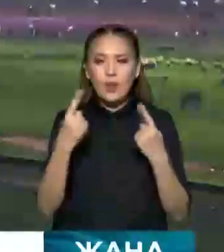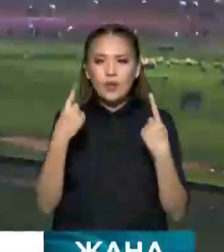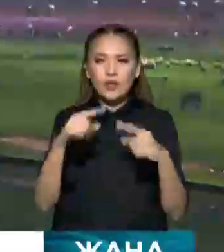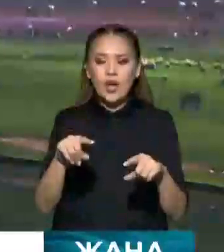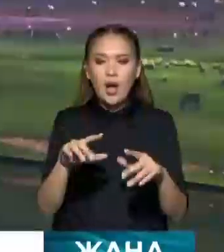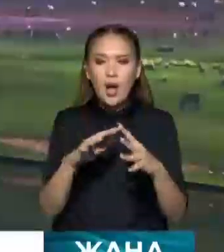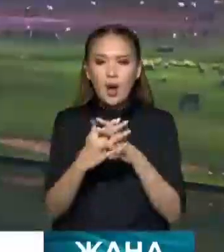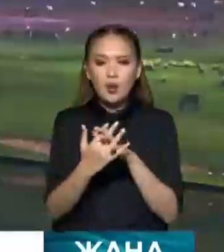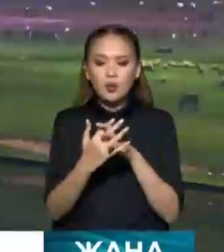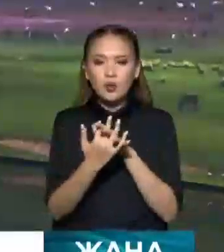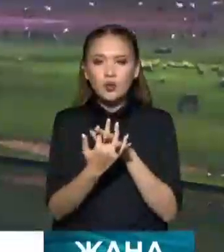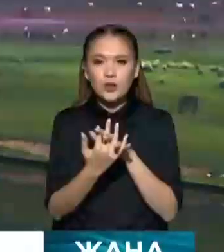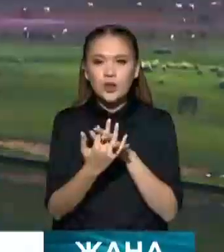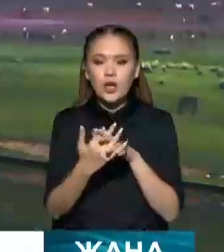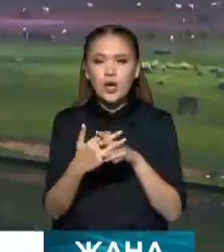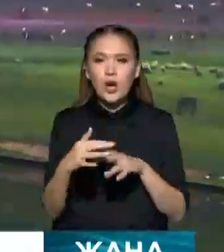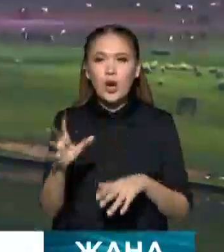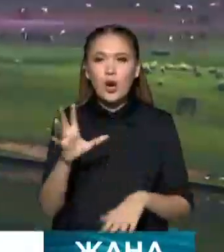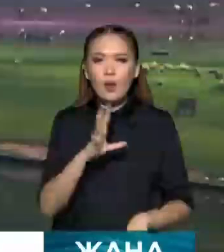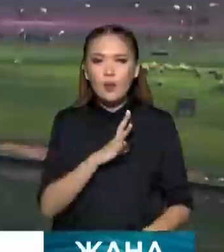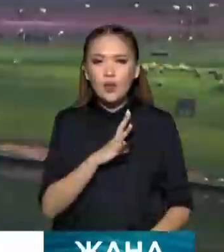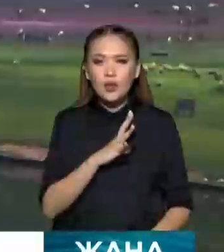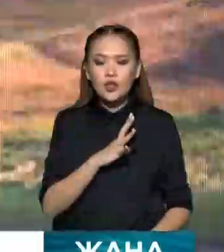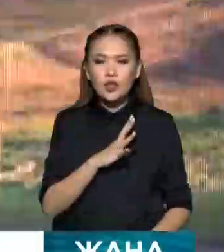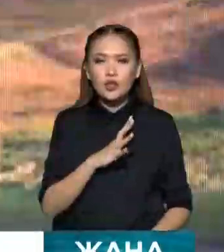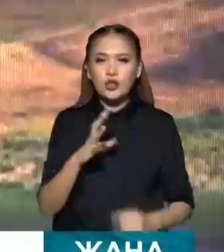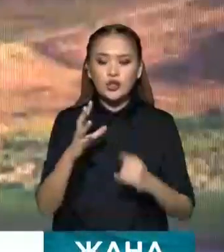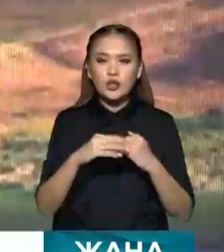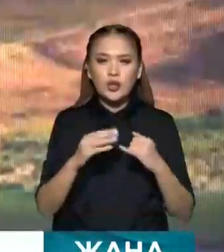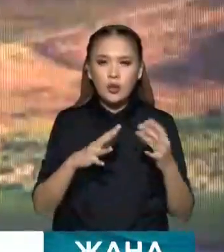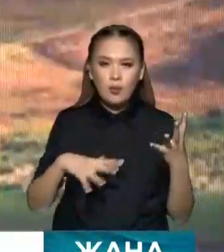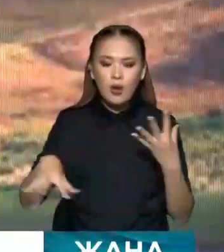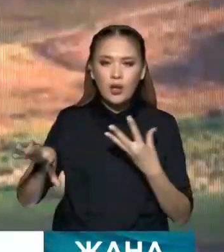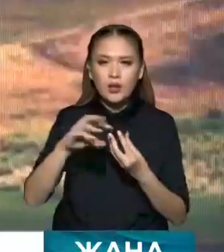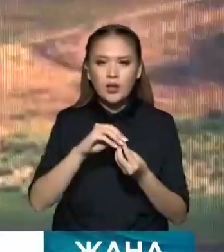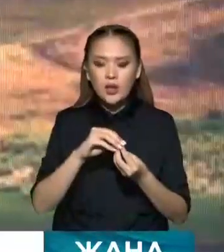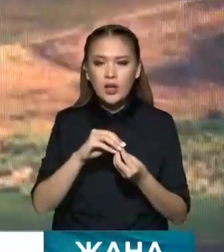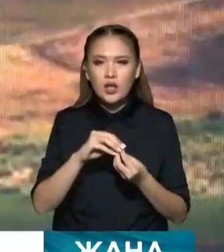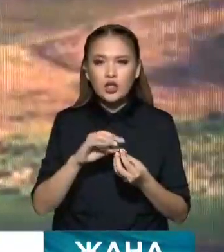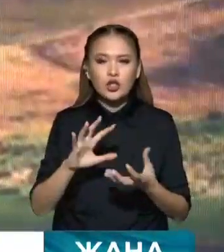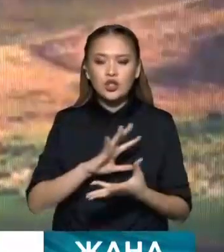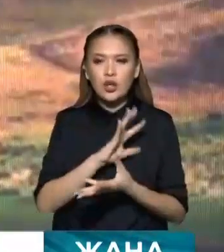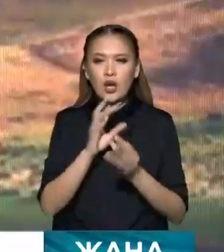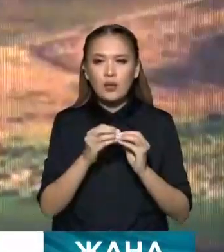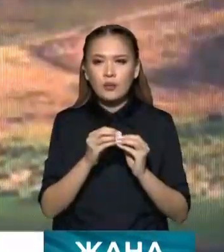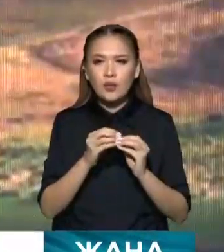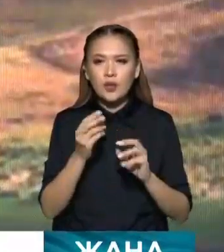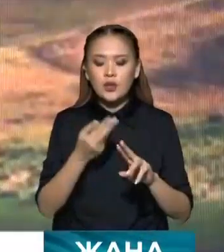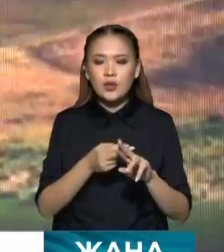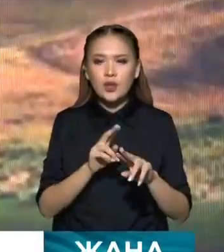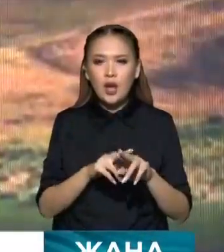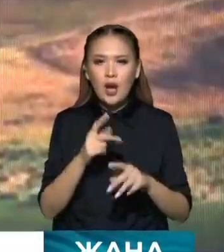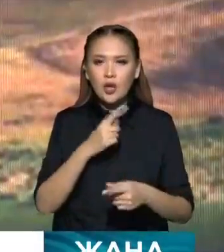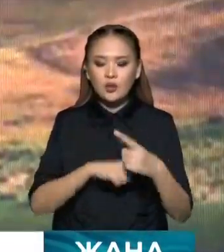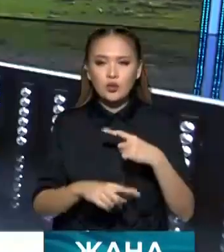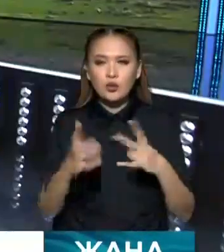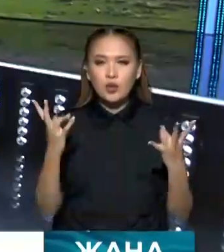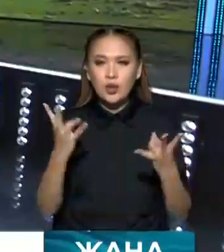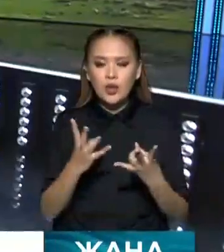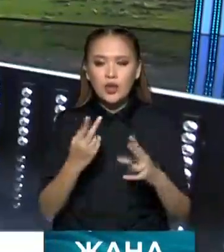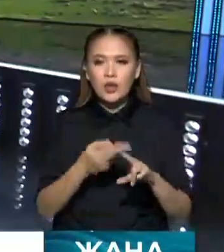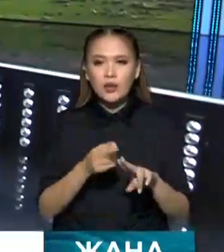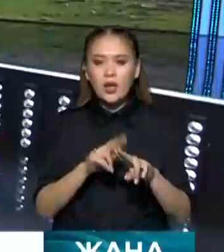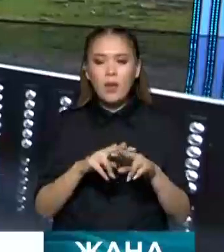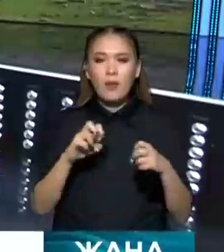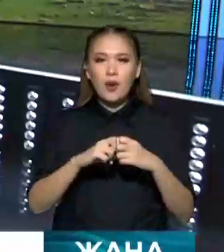ауылдың алысырақ жерден беріледі. Ал сол жердің барлығы жаңағы мынау жалпы меншікке қайтуы керек. Енді бұл